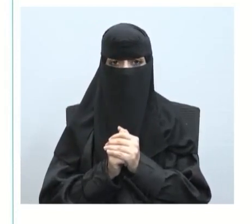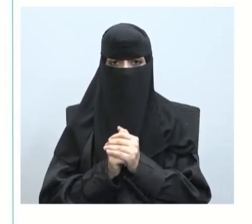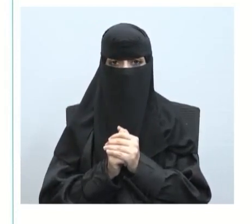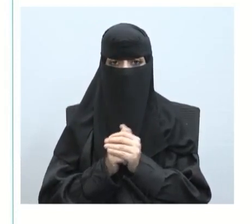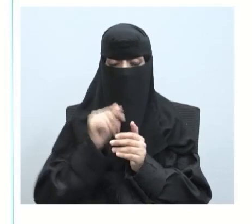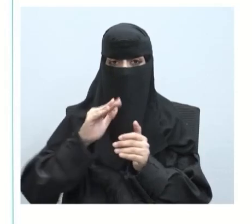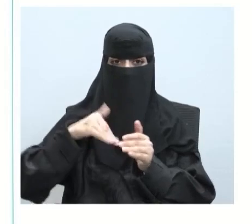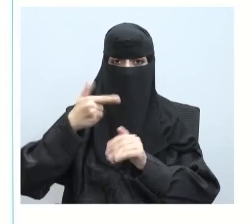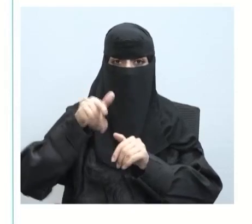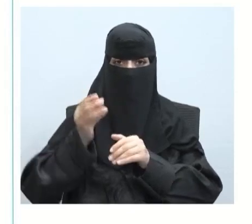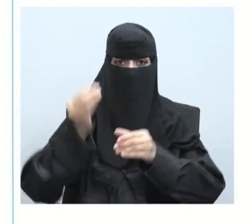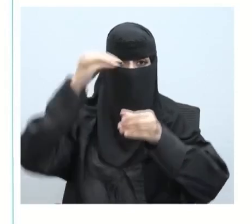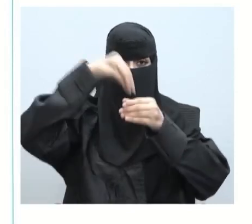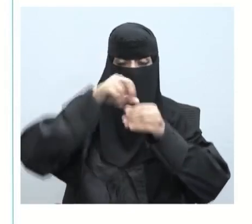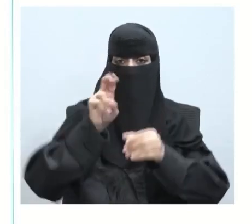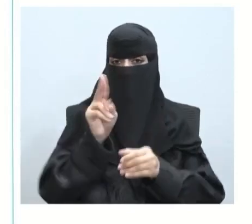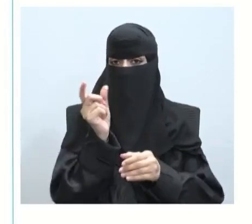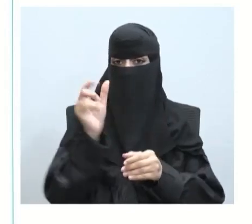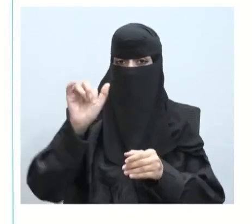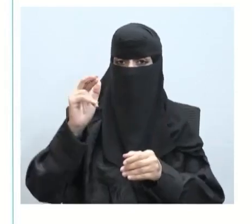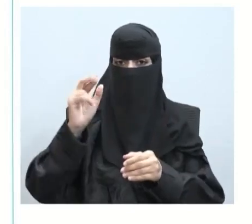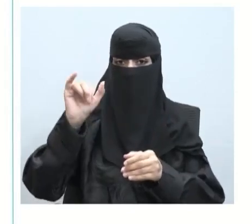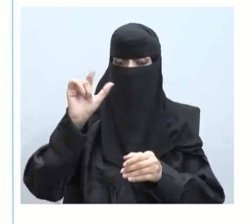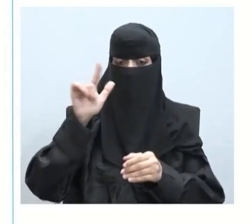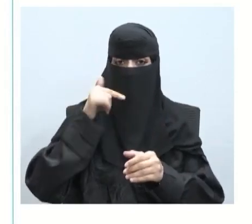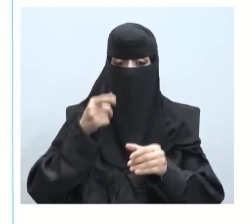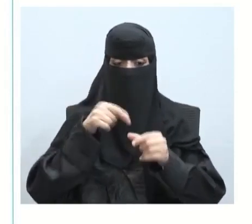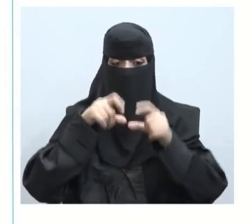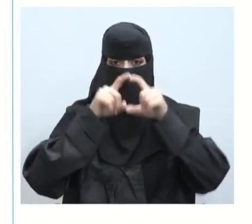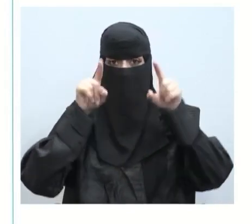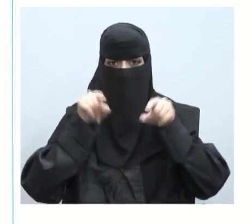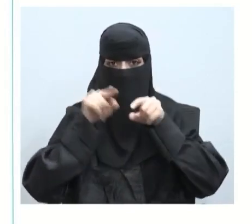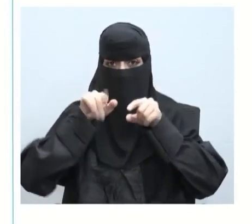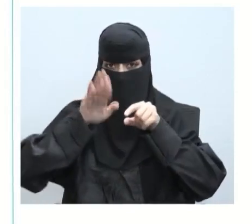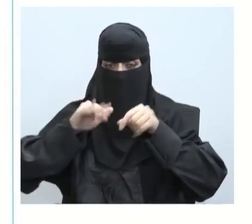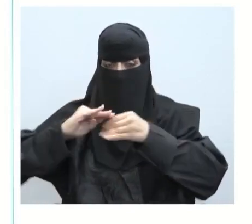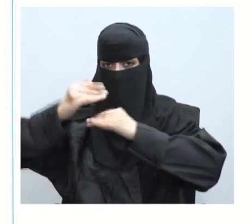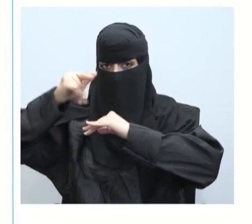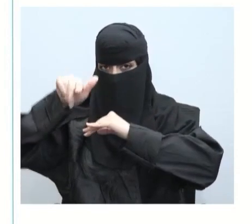بعد ذلك أبلود، يتم تحميل الكود على جهاز الأردوينو.